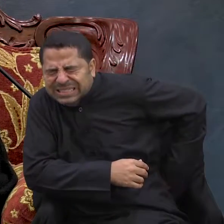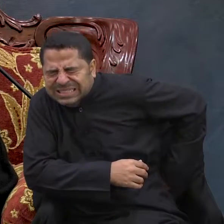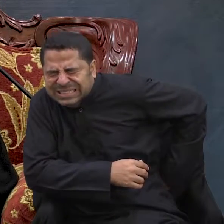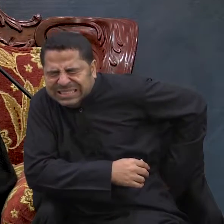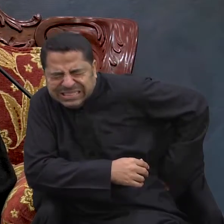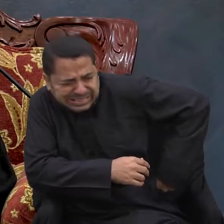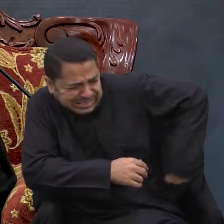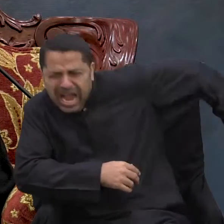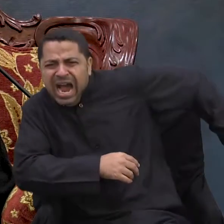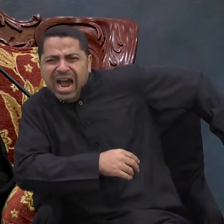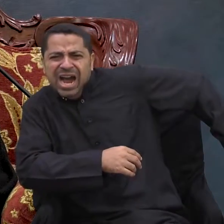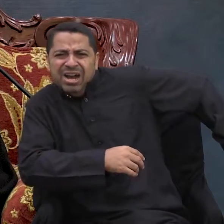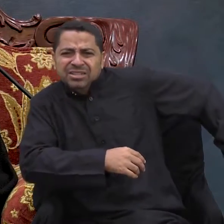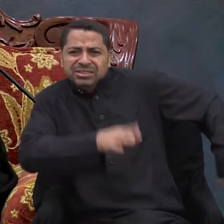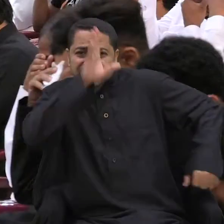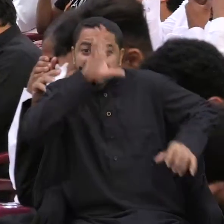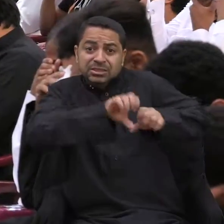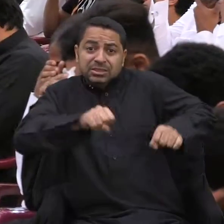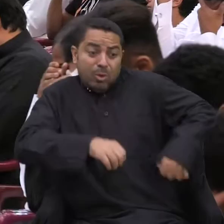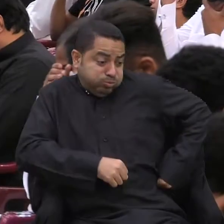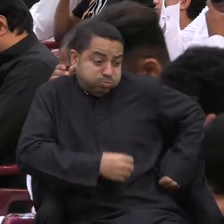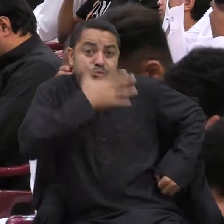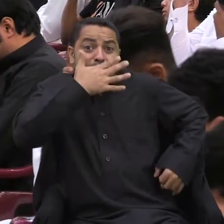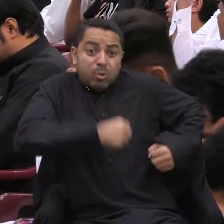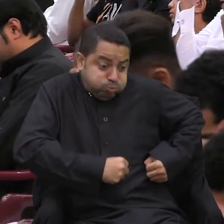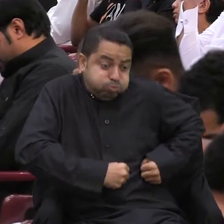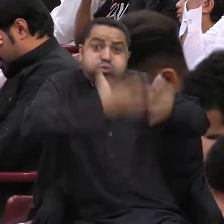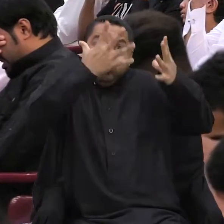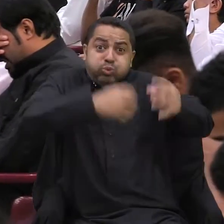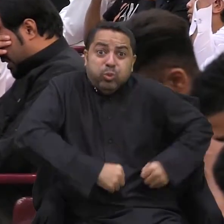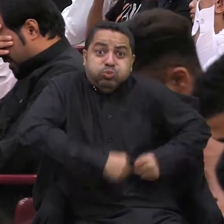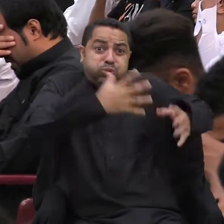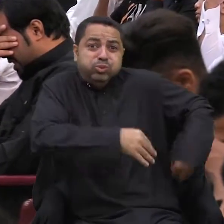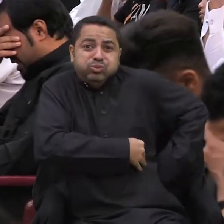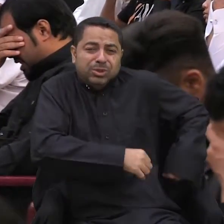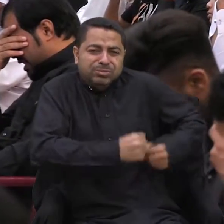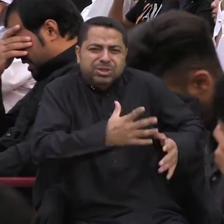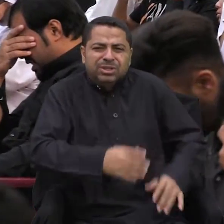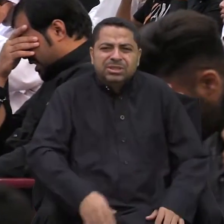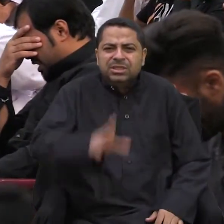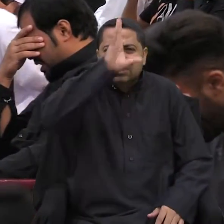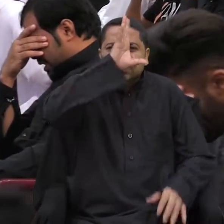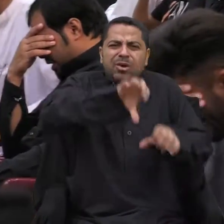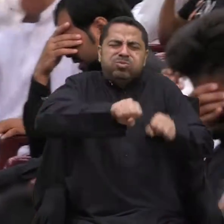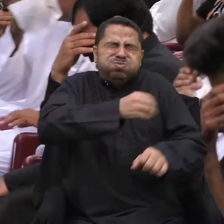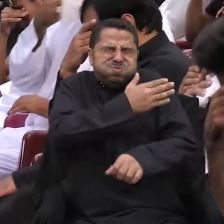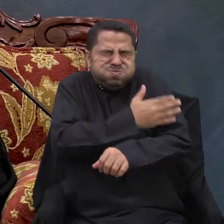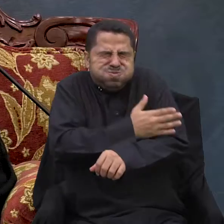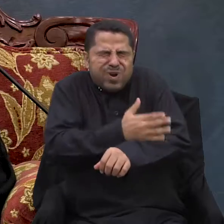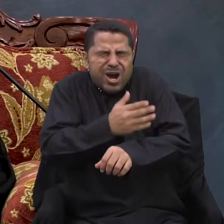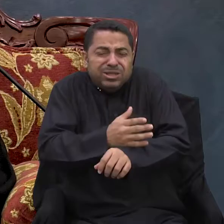قفاه وانبعثت دماؤه غزيرة، لم يستطع الحسين